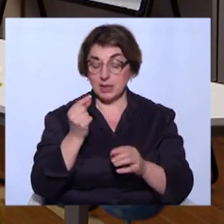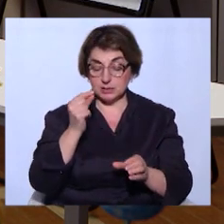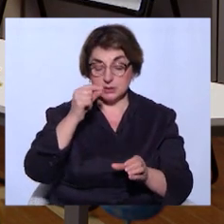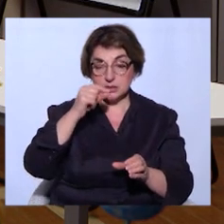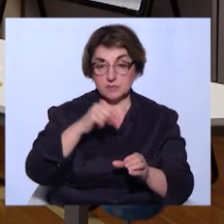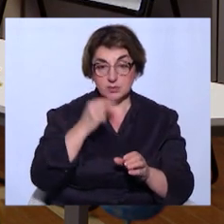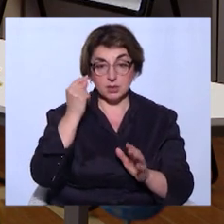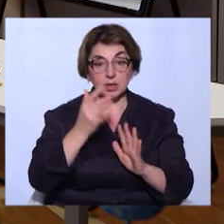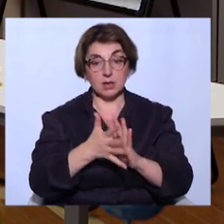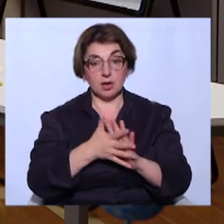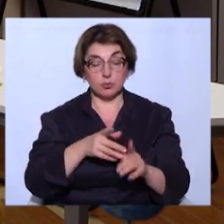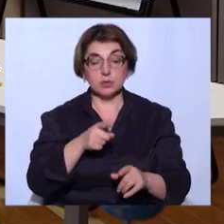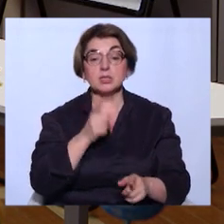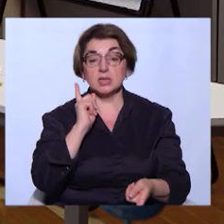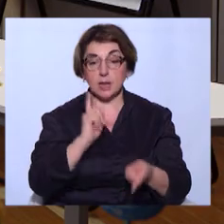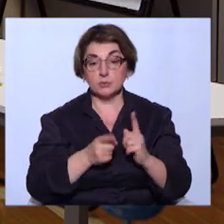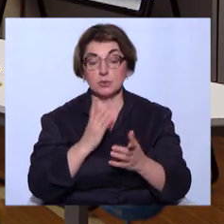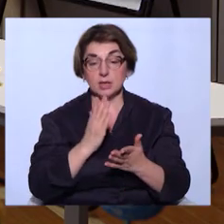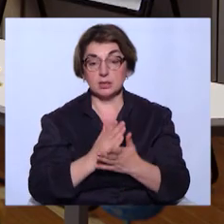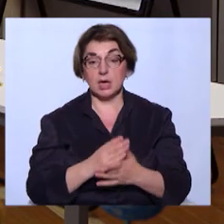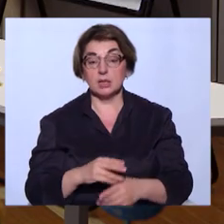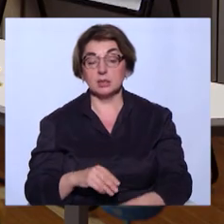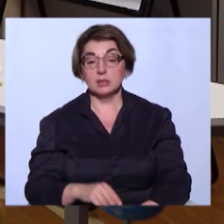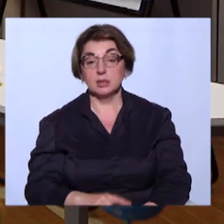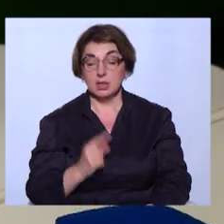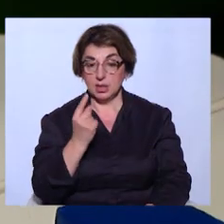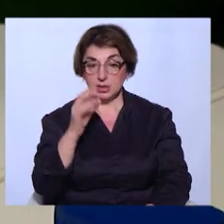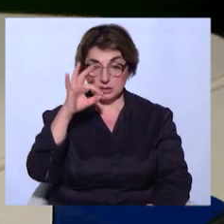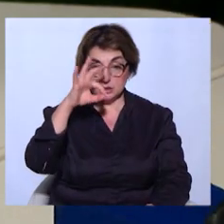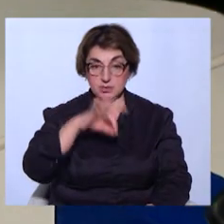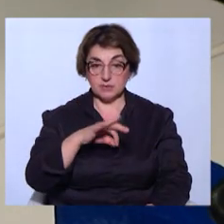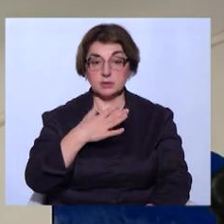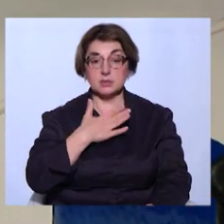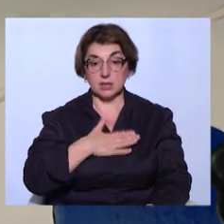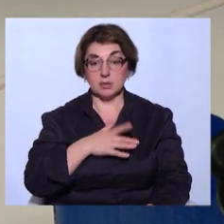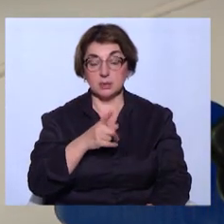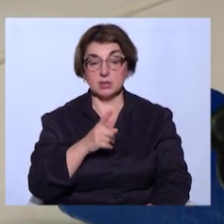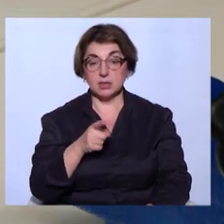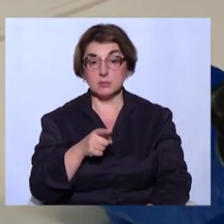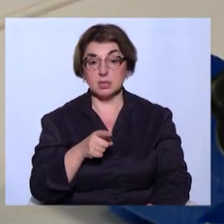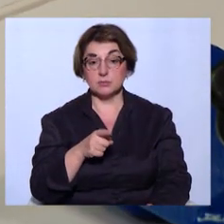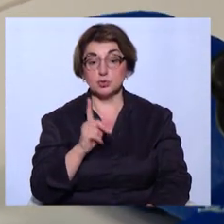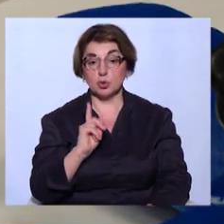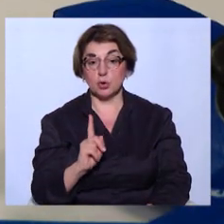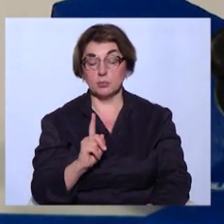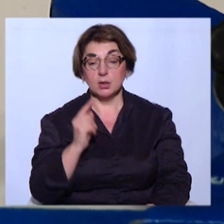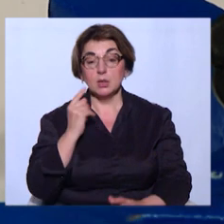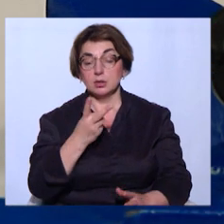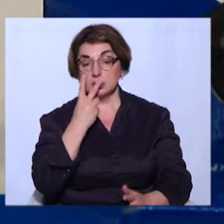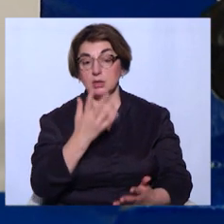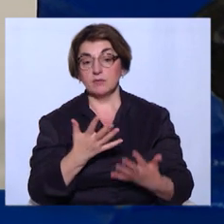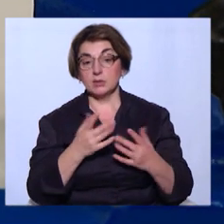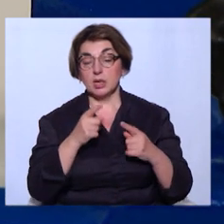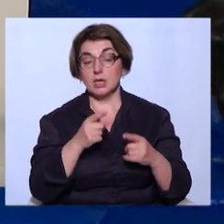შეიძლება დავადასტუროთ. ერთი წვეთით საკმარისია იმისათვის, რომ დავინახოთ, რომ